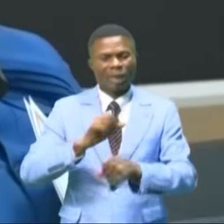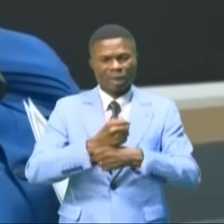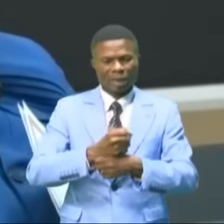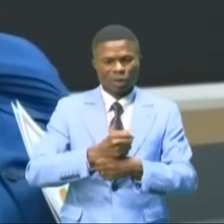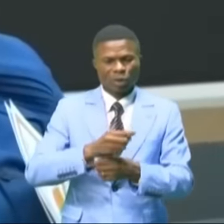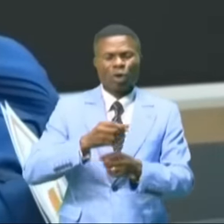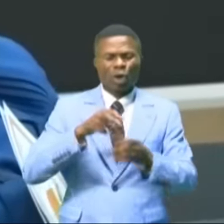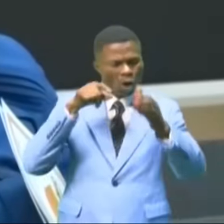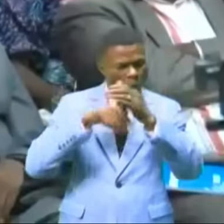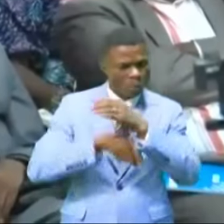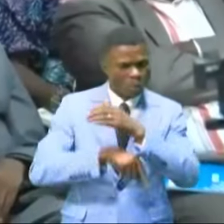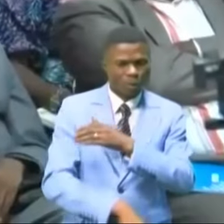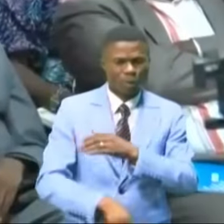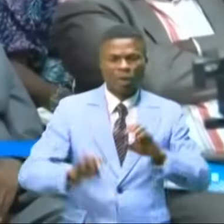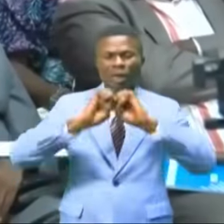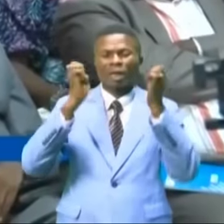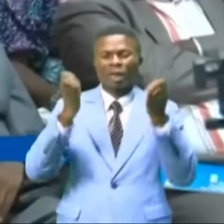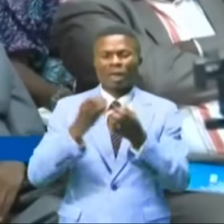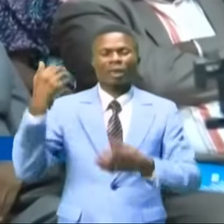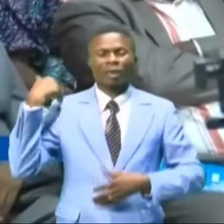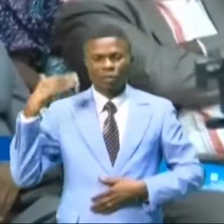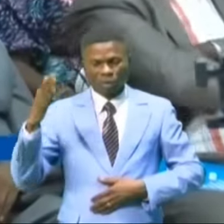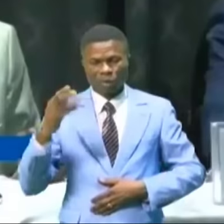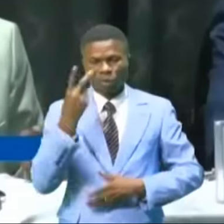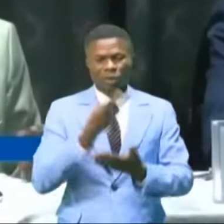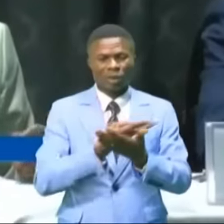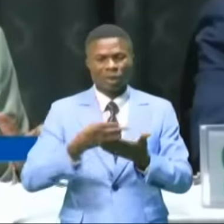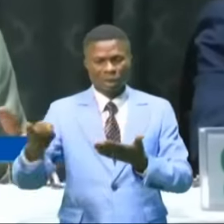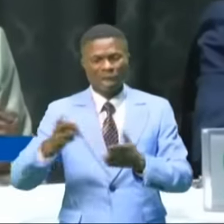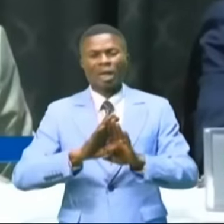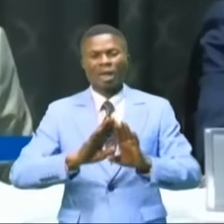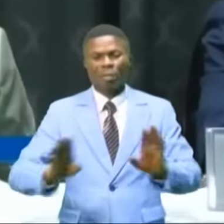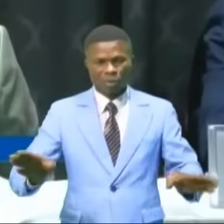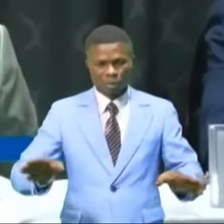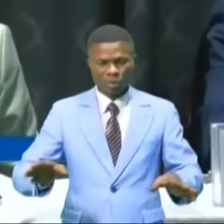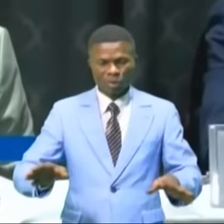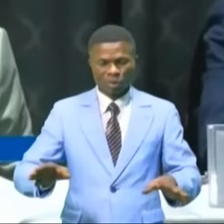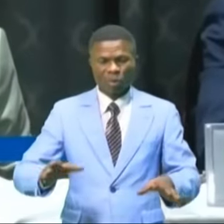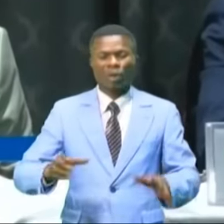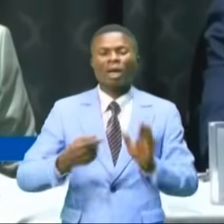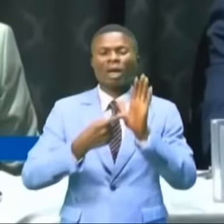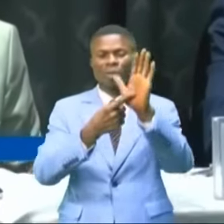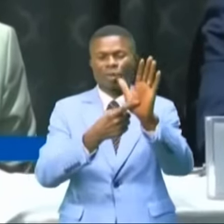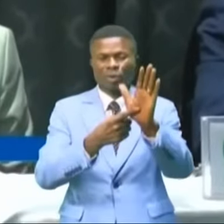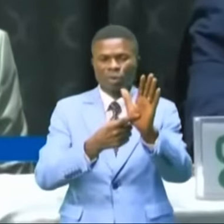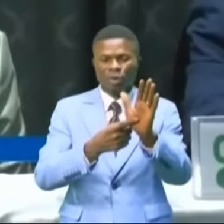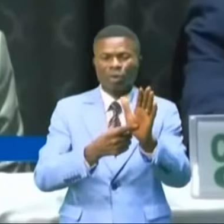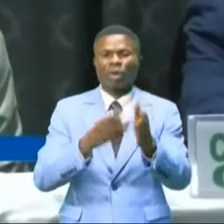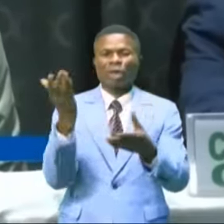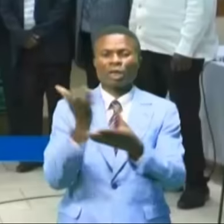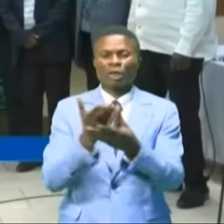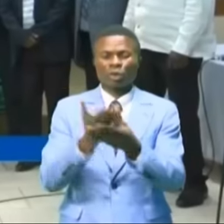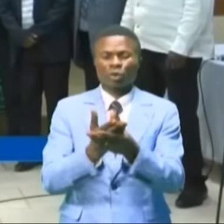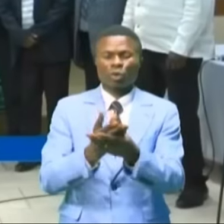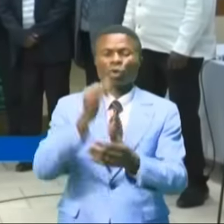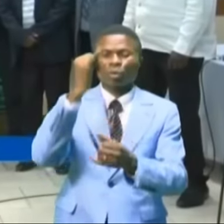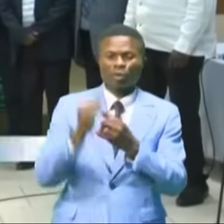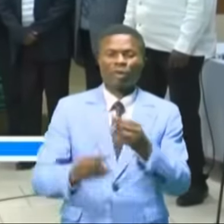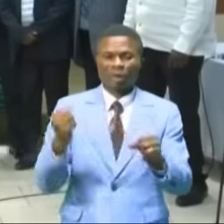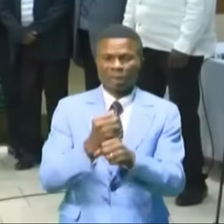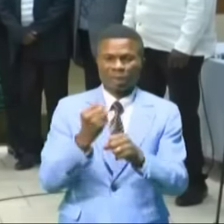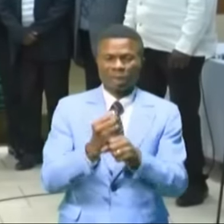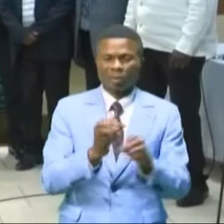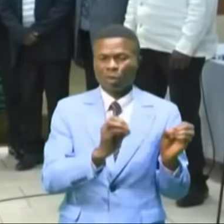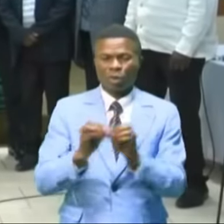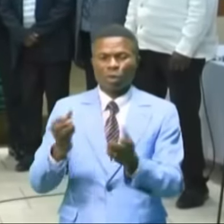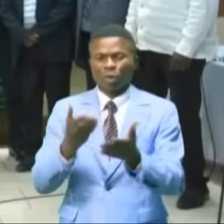restructuration profonde des entreprises publiques. Deux semaines vont suffire pour la présentation des procès-verbaux définitifs des travaux de